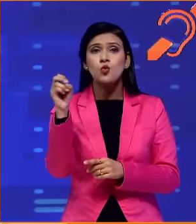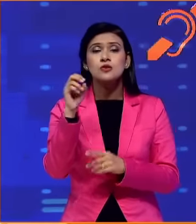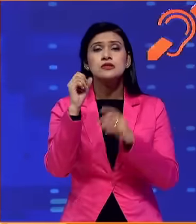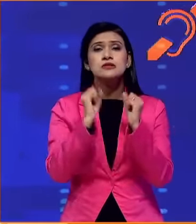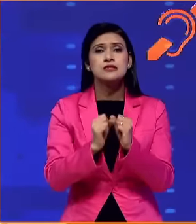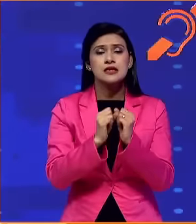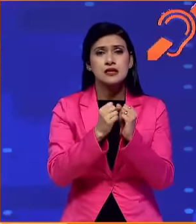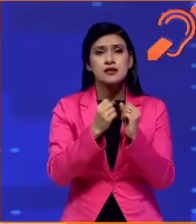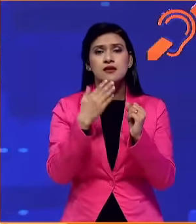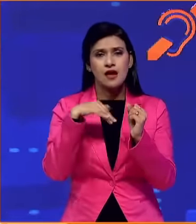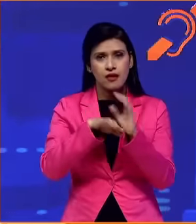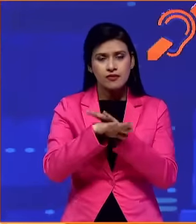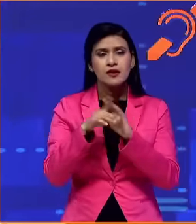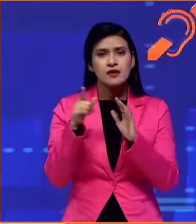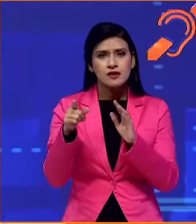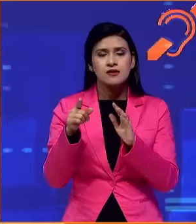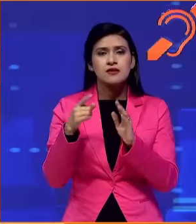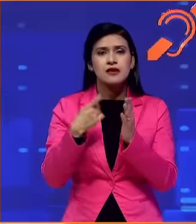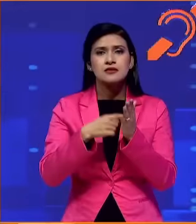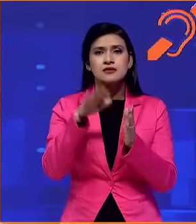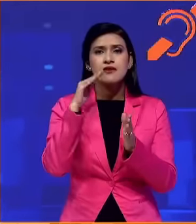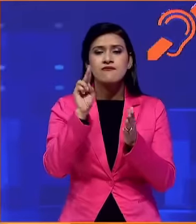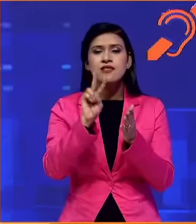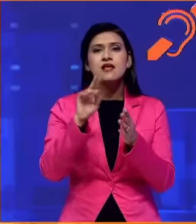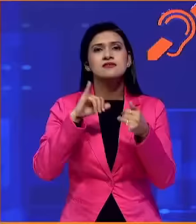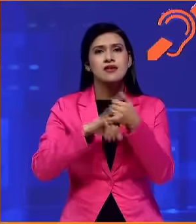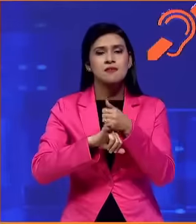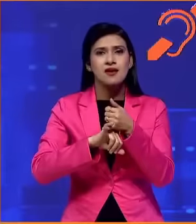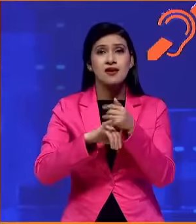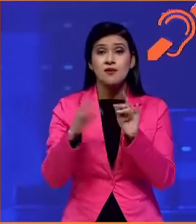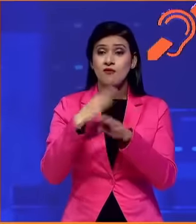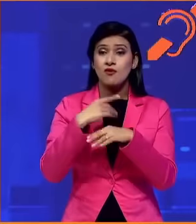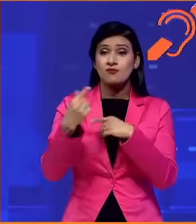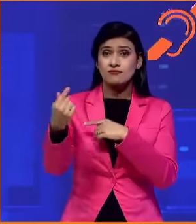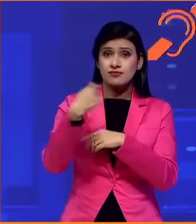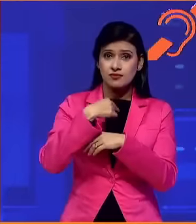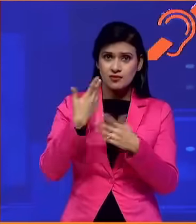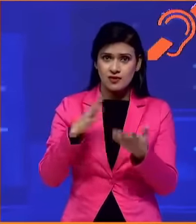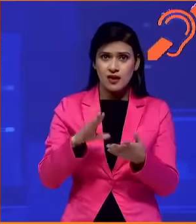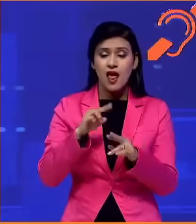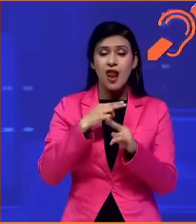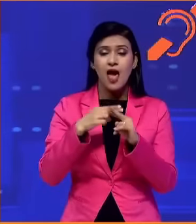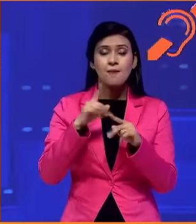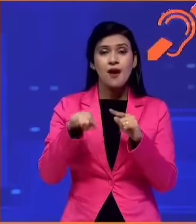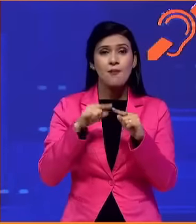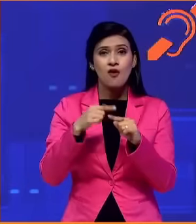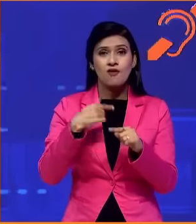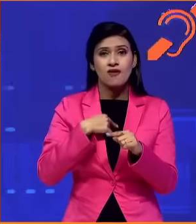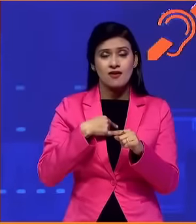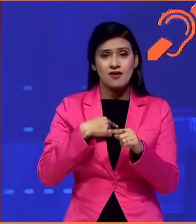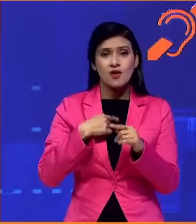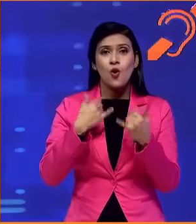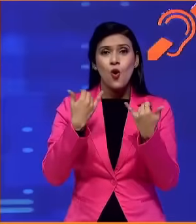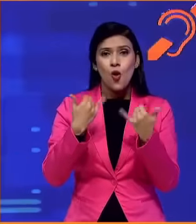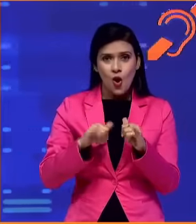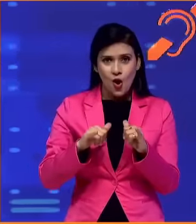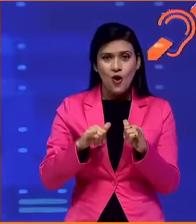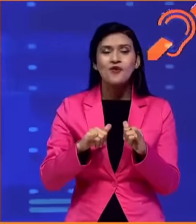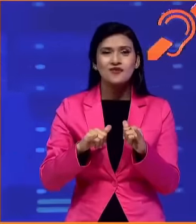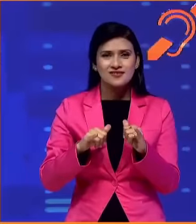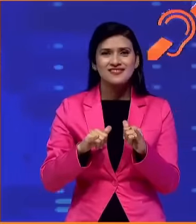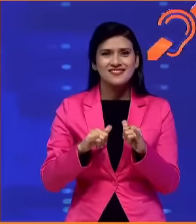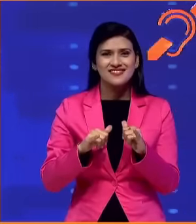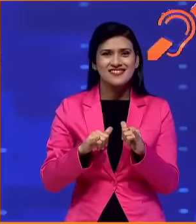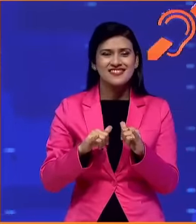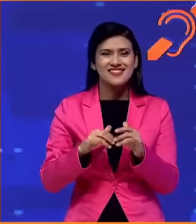बारहमने लगभग70सीटेंजीतीं।और आपनेजोआरोपलगायाकियहसंघर्ष मेरीवजहसेहुआथा,औरअगर